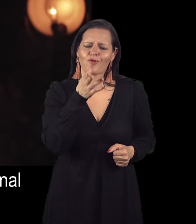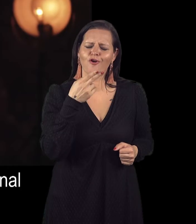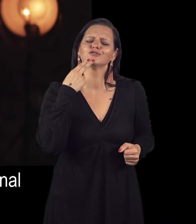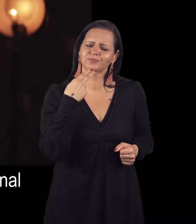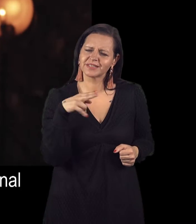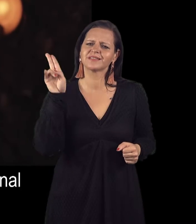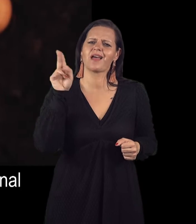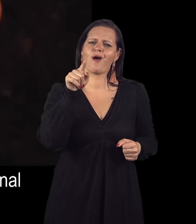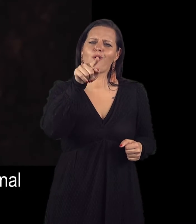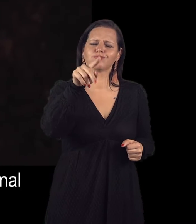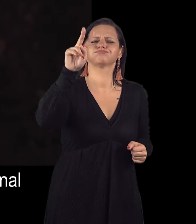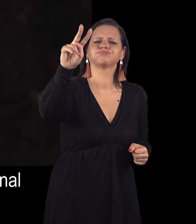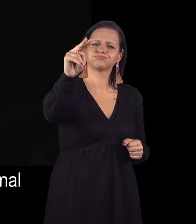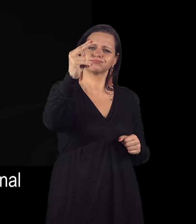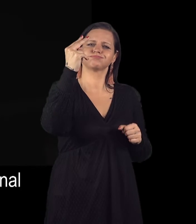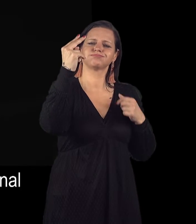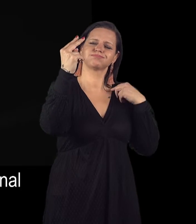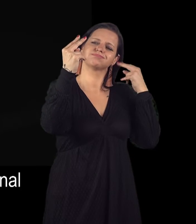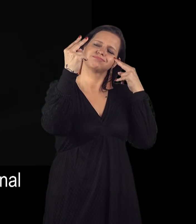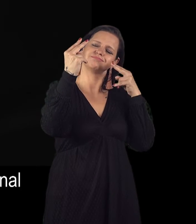besed boš priznal s